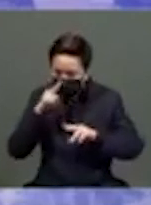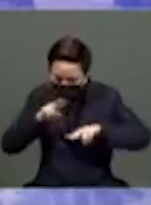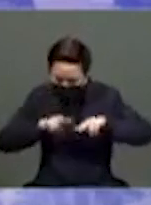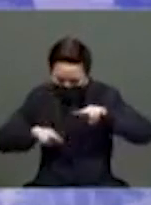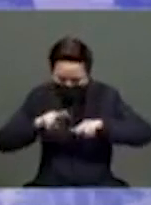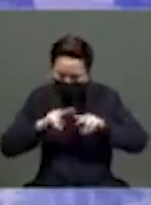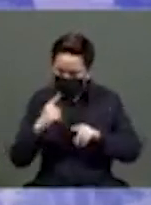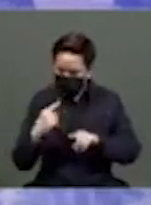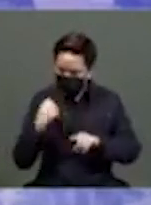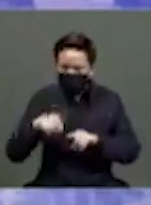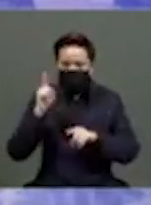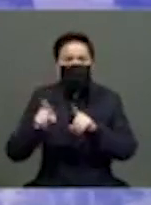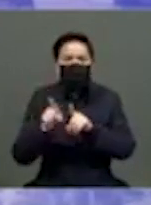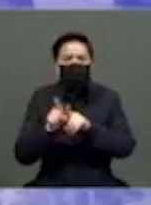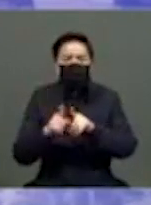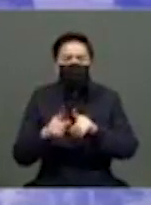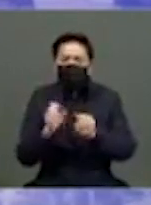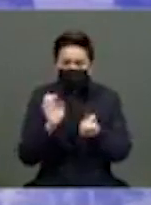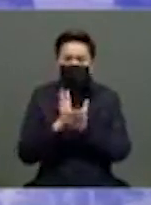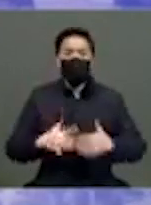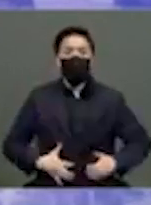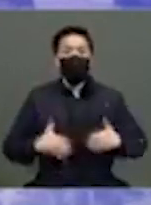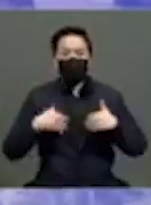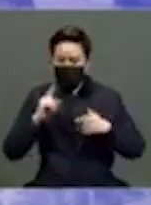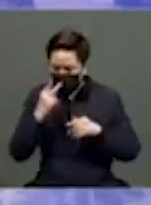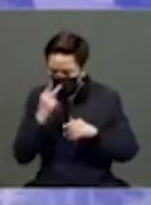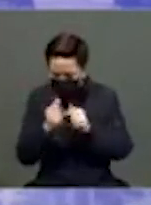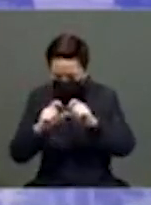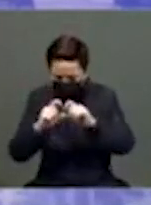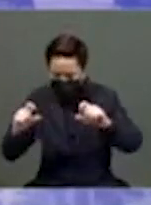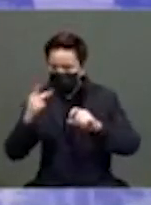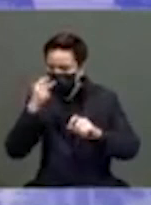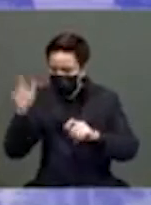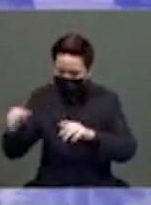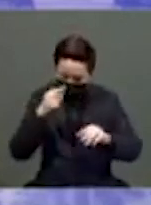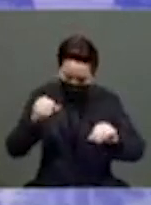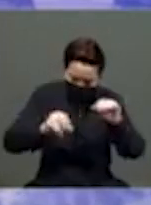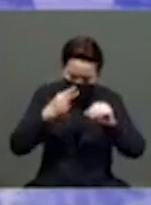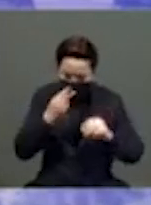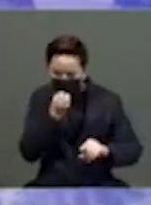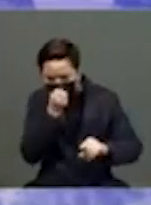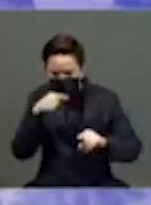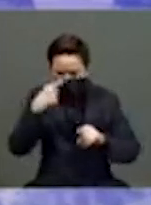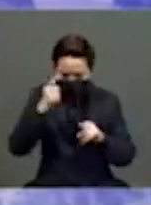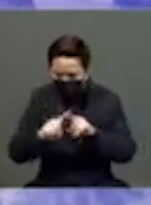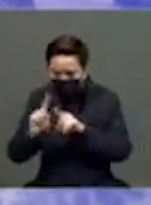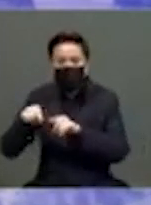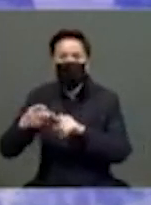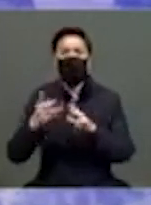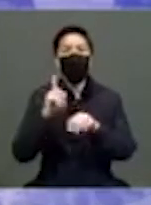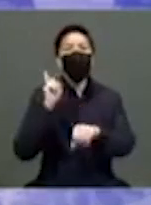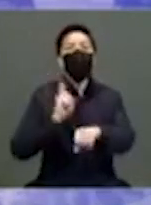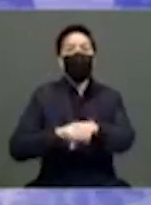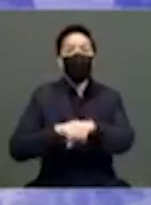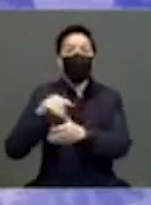ใจมันเป็นชีววัตถุนะครับซึ่งเราจะต้องดูแลกันอย่างดีเพราะฉะนั้นเรื่องต่างๆเหล่านี้ก็ก็เรื่องของเงื่อน